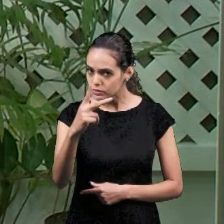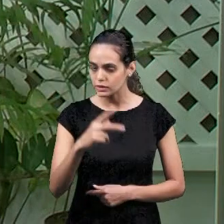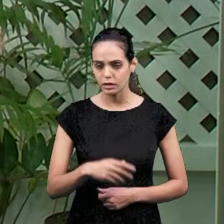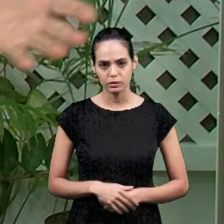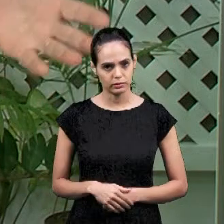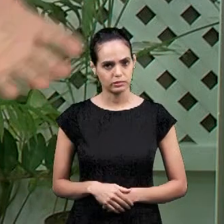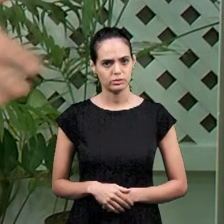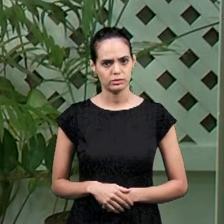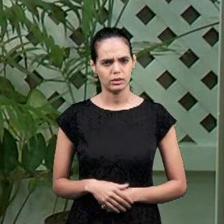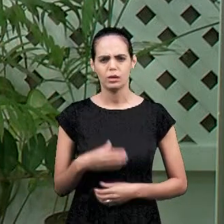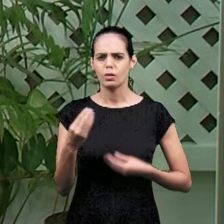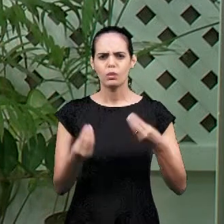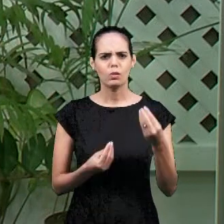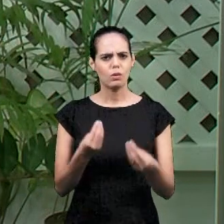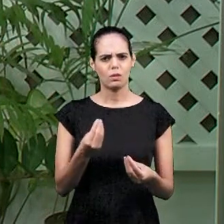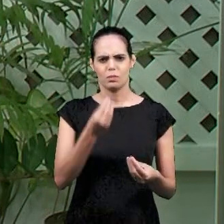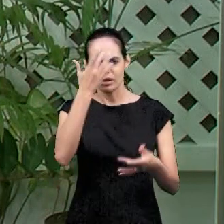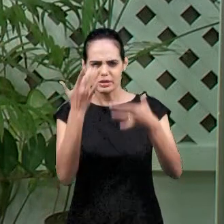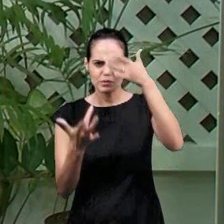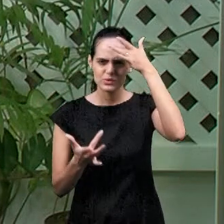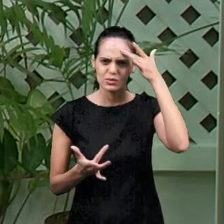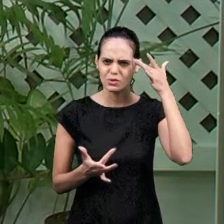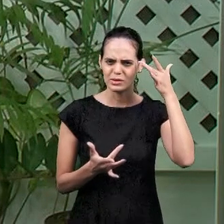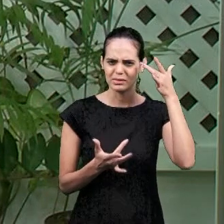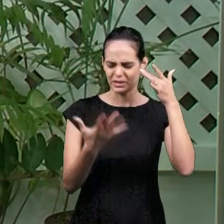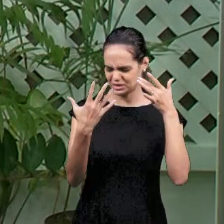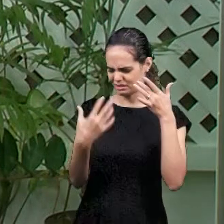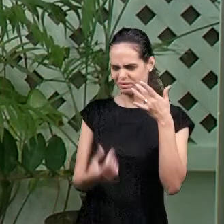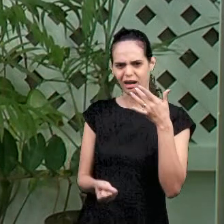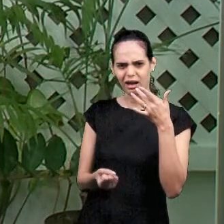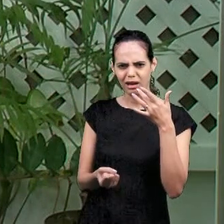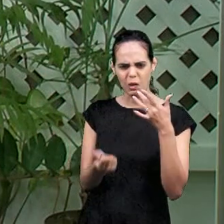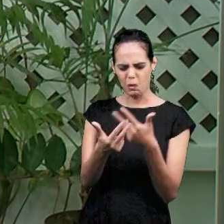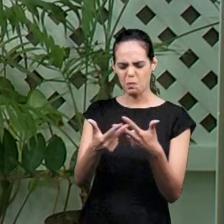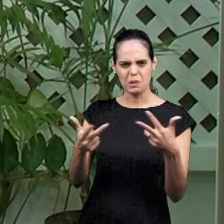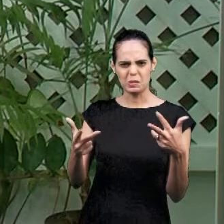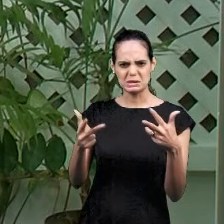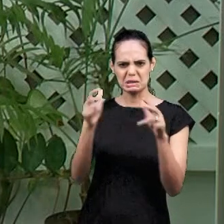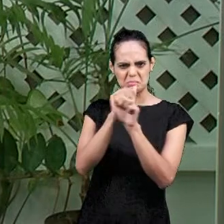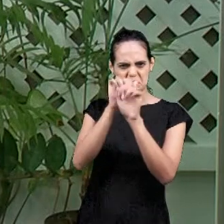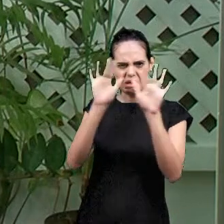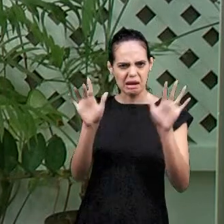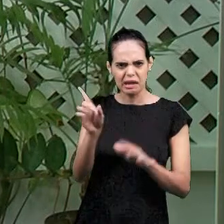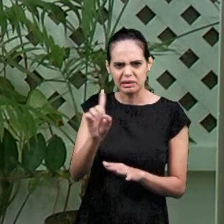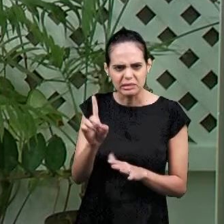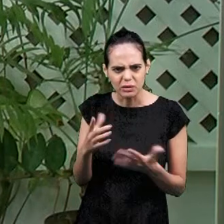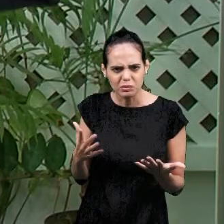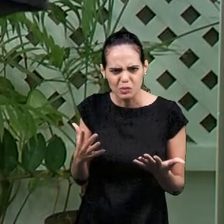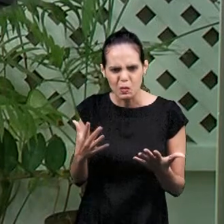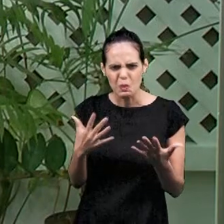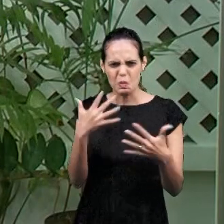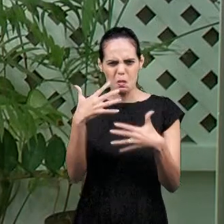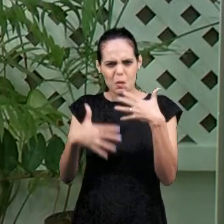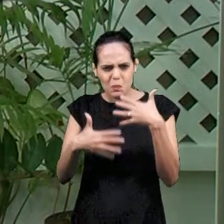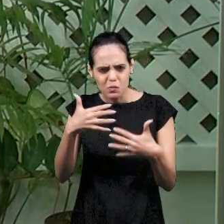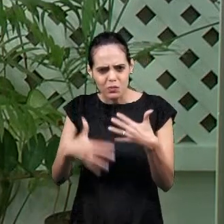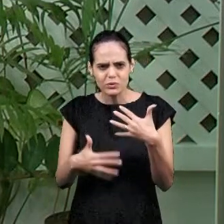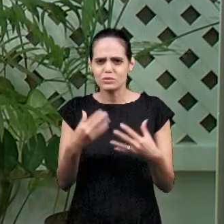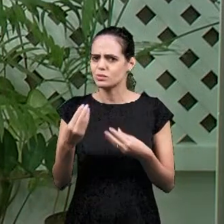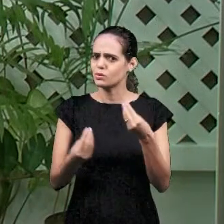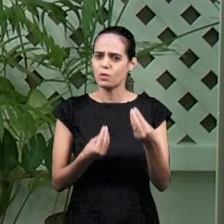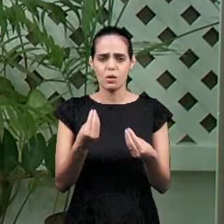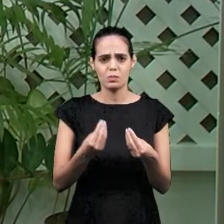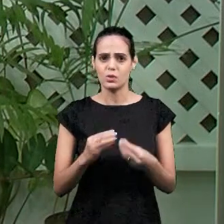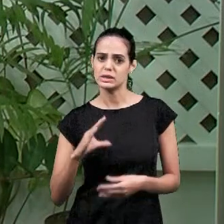enfant. Parce que qui va accepter une chose qui n'est pas bien claire? Aujourd'hui, avec tous les moyens qu'on